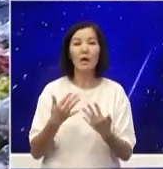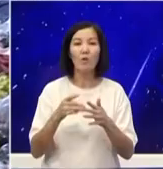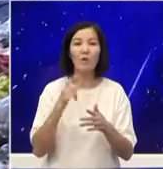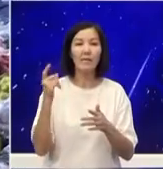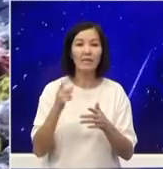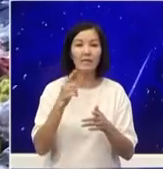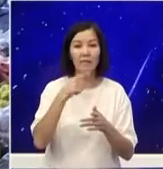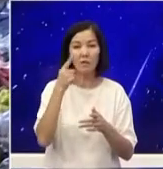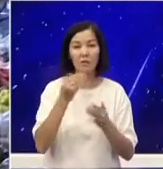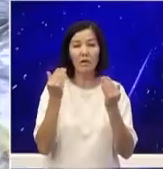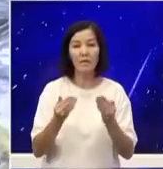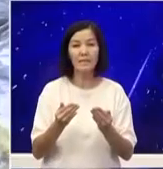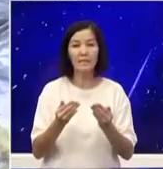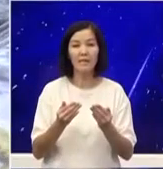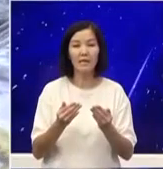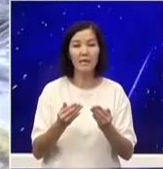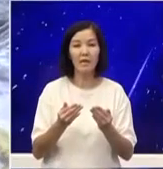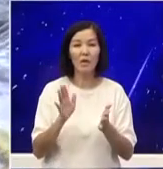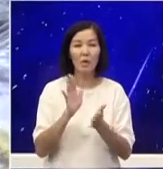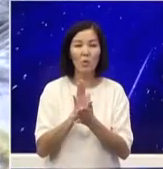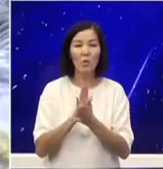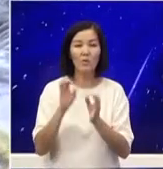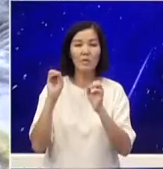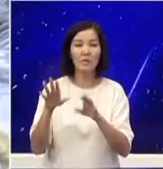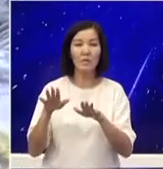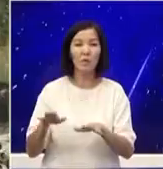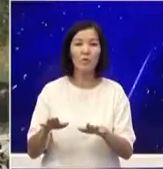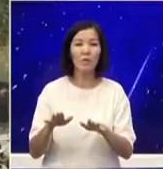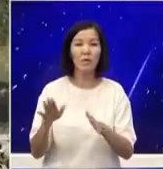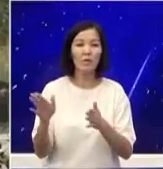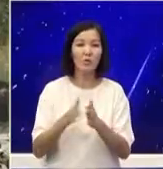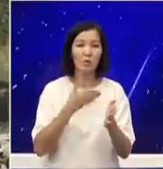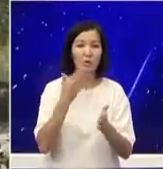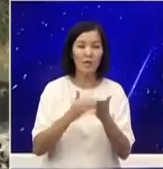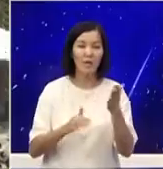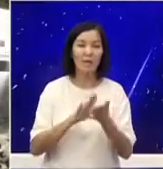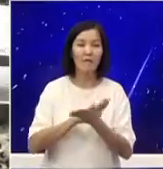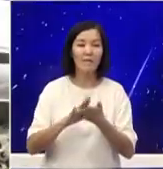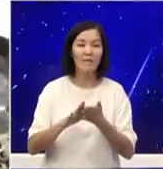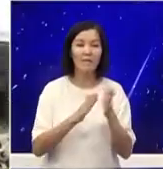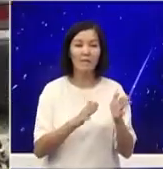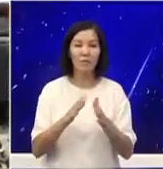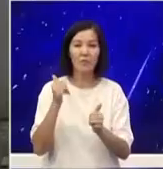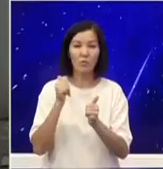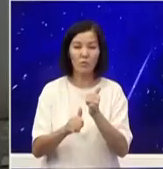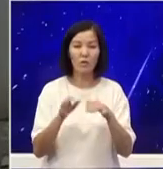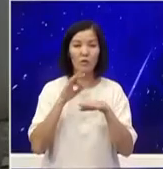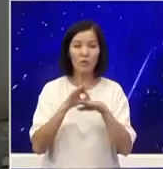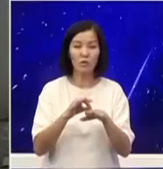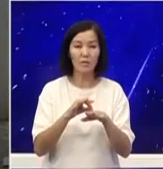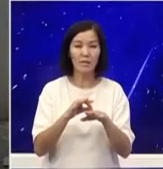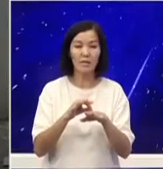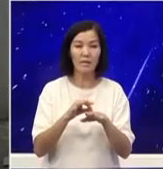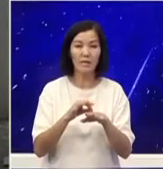басшысының айтуынша, қазір аймақтағы жабайы қоқыс тастау орындары жойылған. Тазалықты сақтау бойынша жұмыстар күнделікті жүргізілетінін